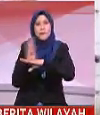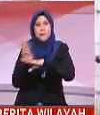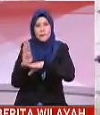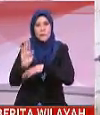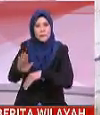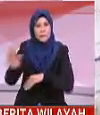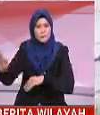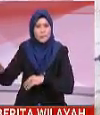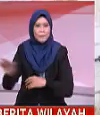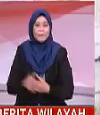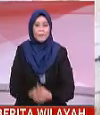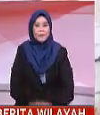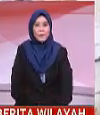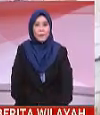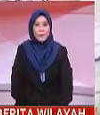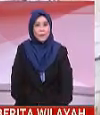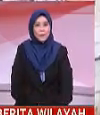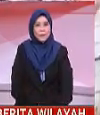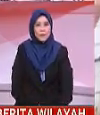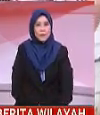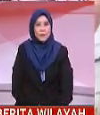mereka.